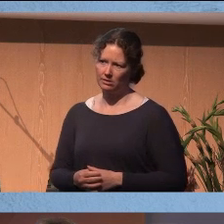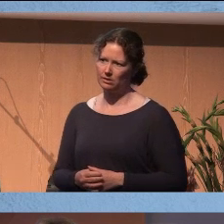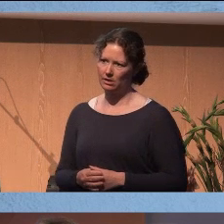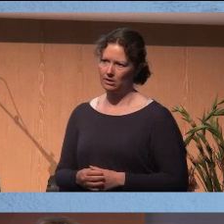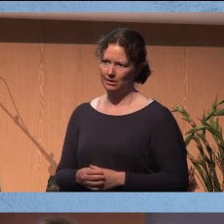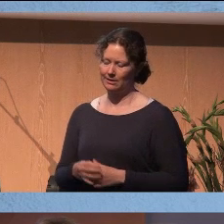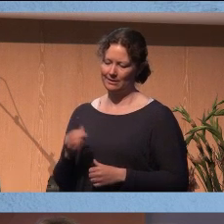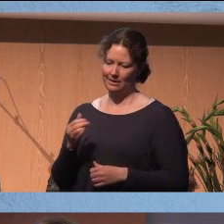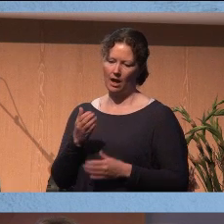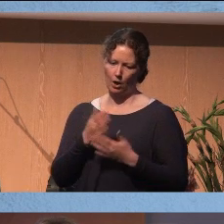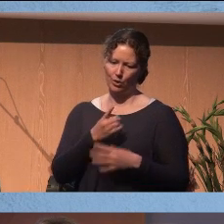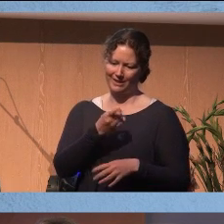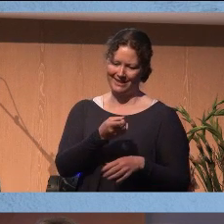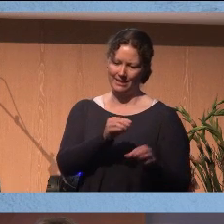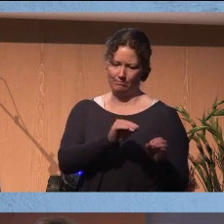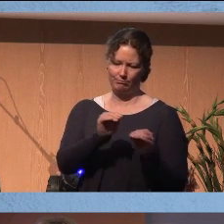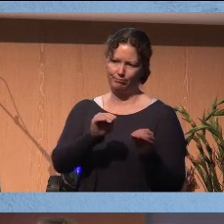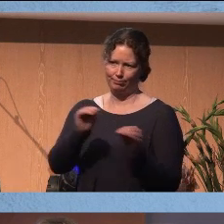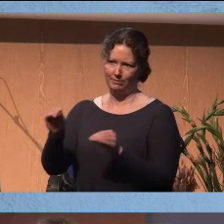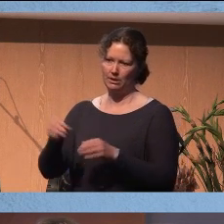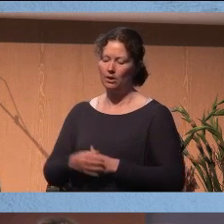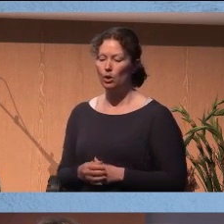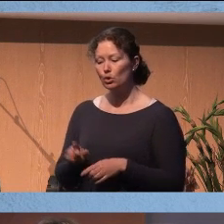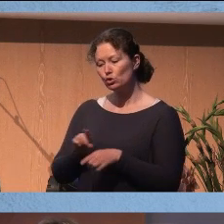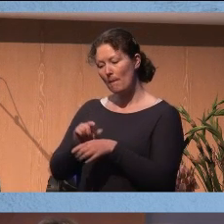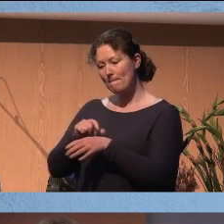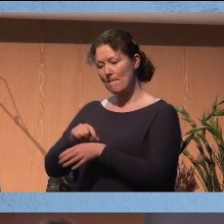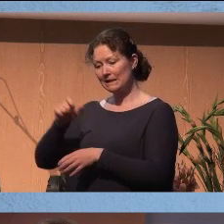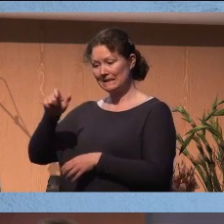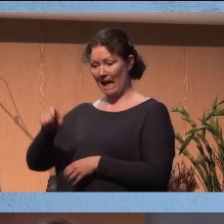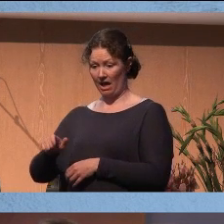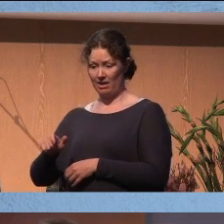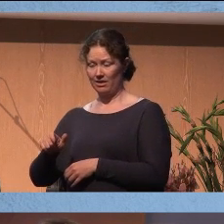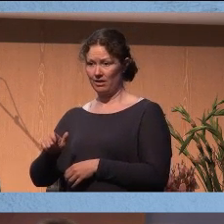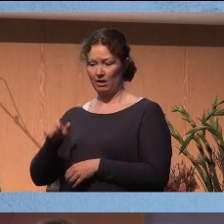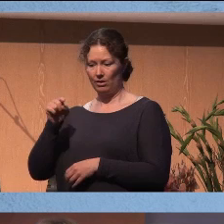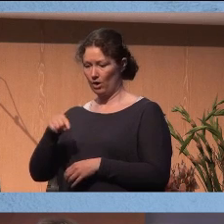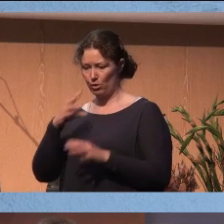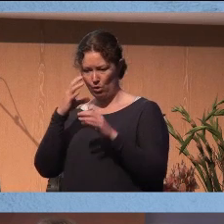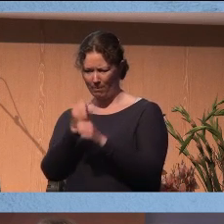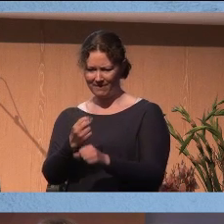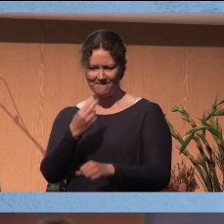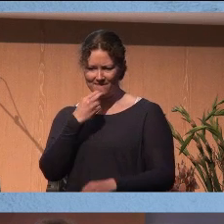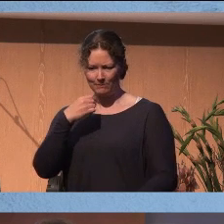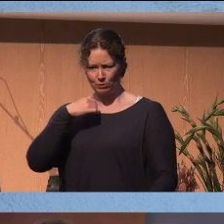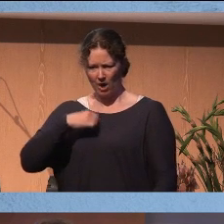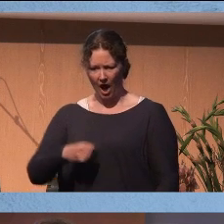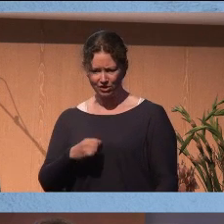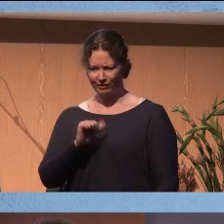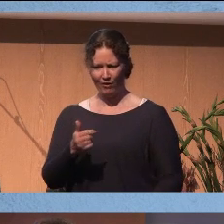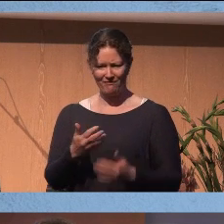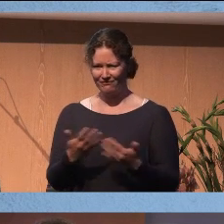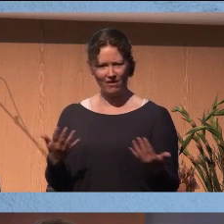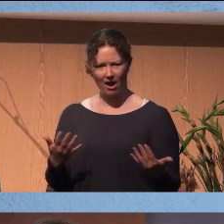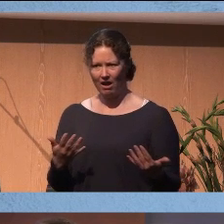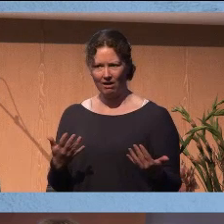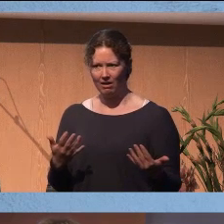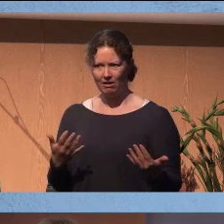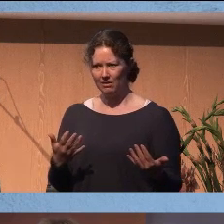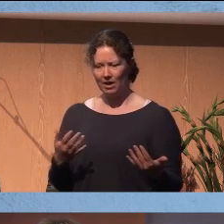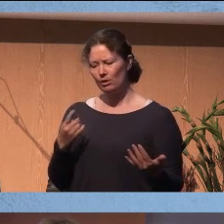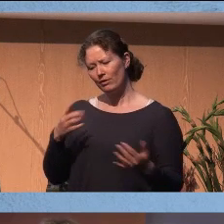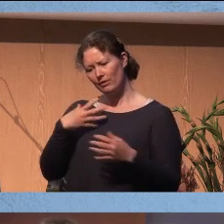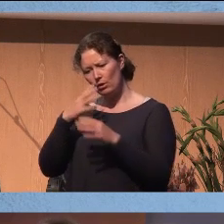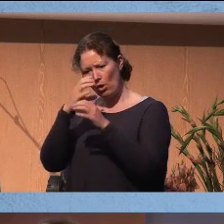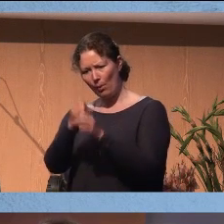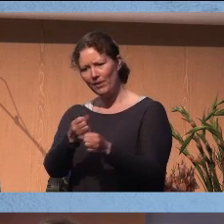I disse vekslingene. Og som pasient du ikke opptatt av hvem som har ansvar for hva. Du